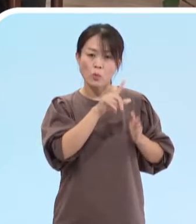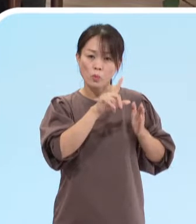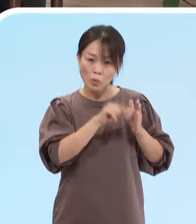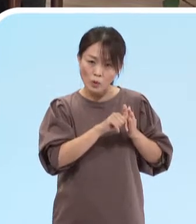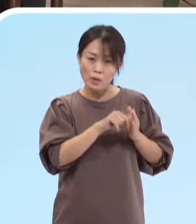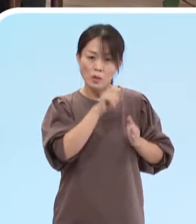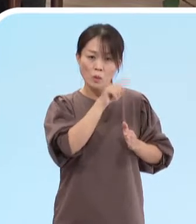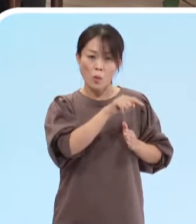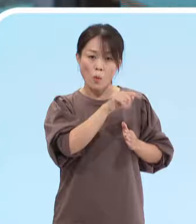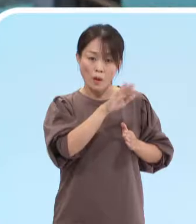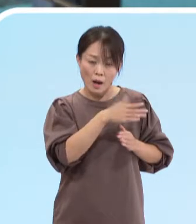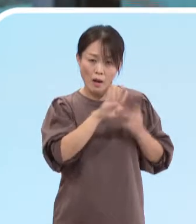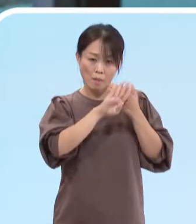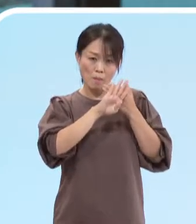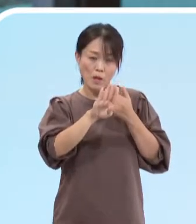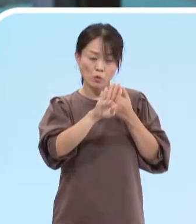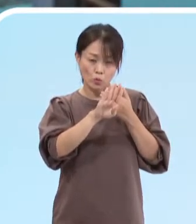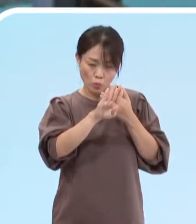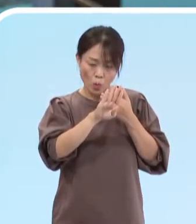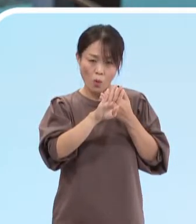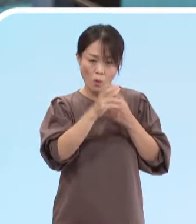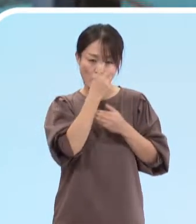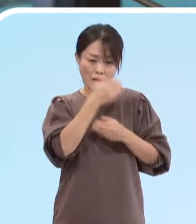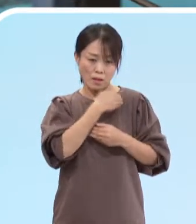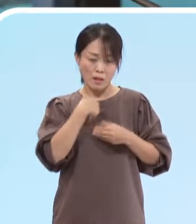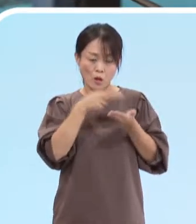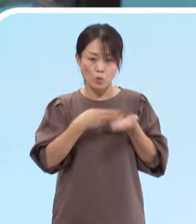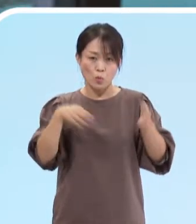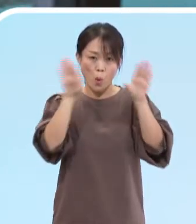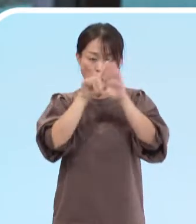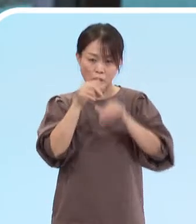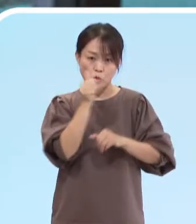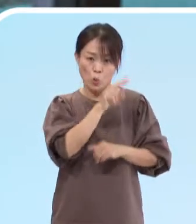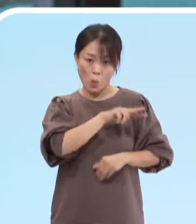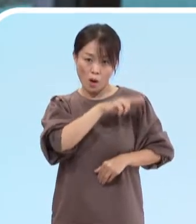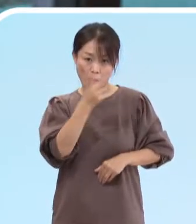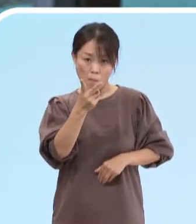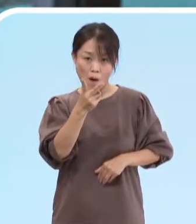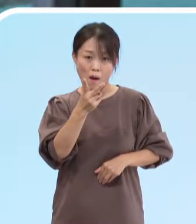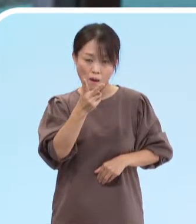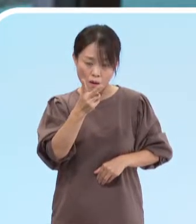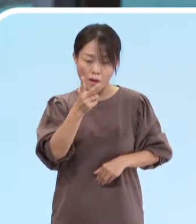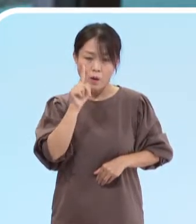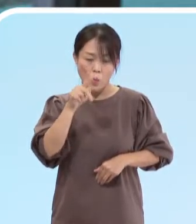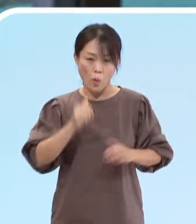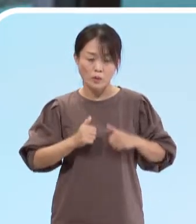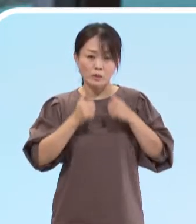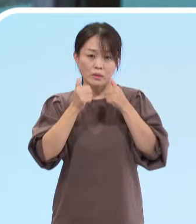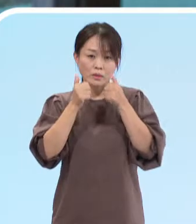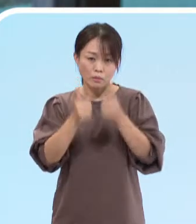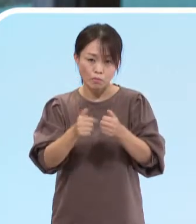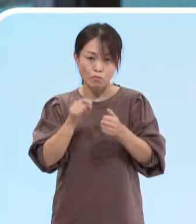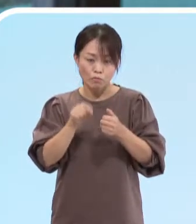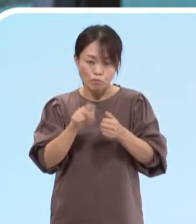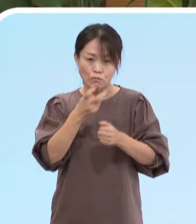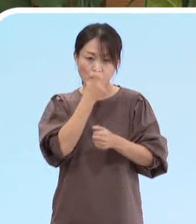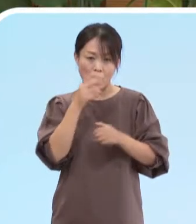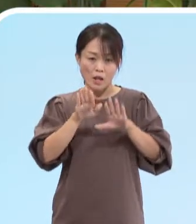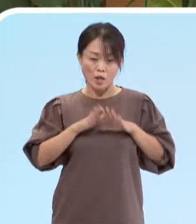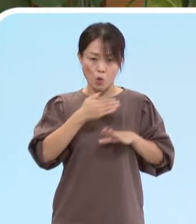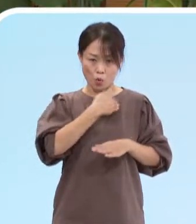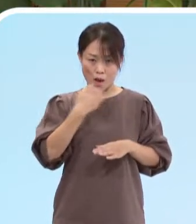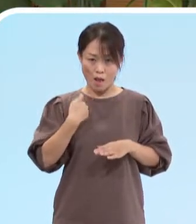、そういう場合でもですね、この医療機関がですね、検査できる医療機関を案内をしていただくというふうな制度にしておりますので、